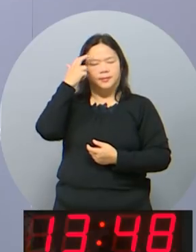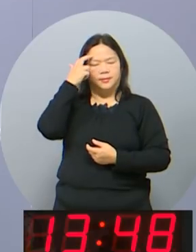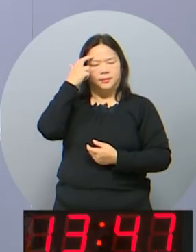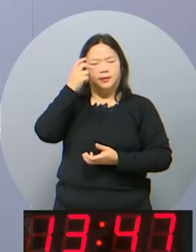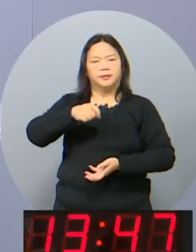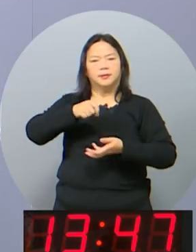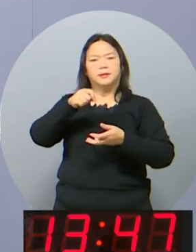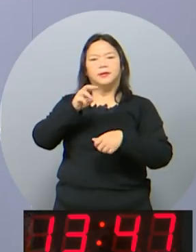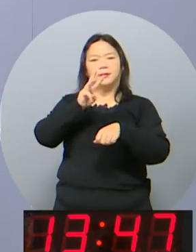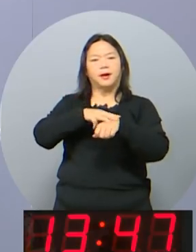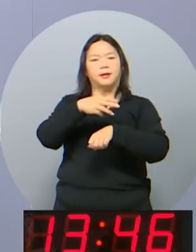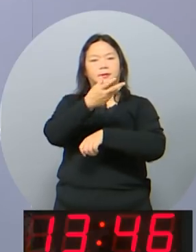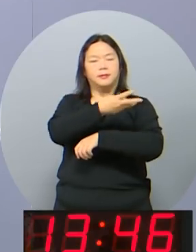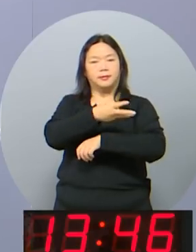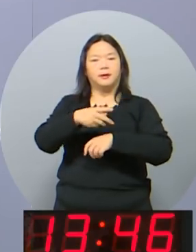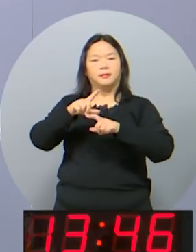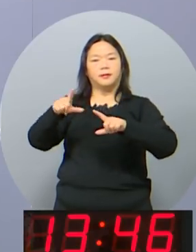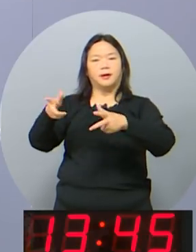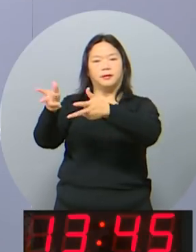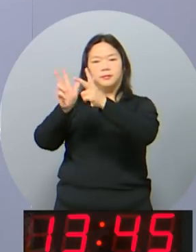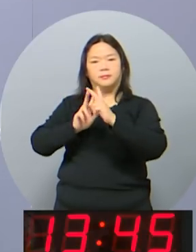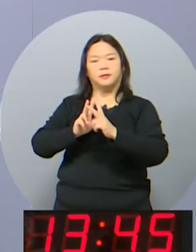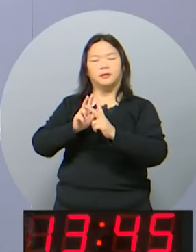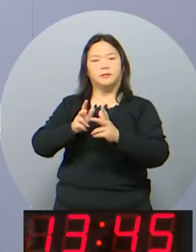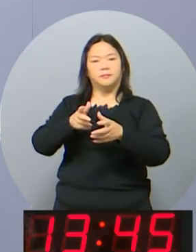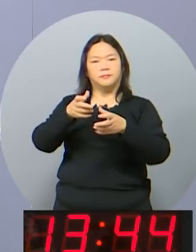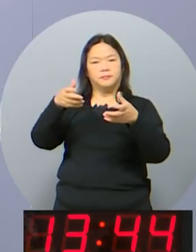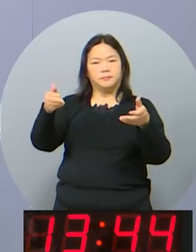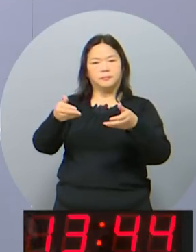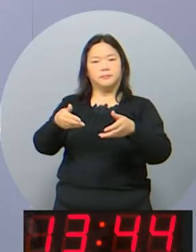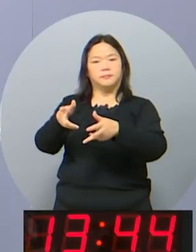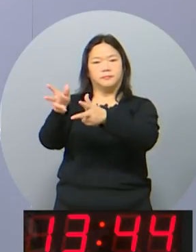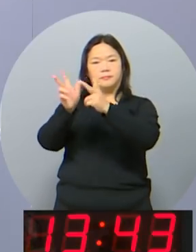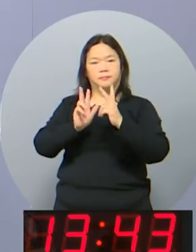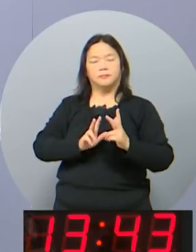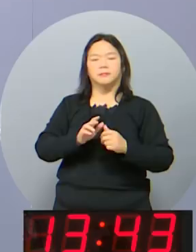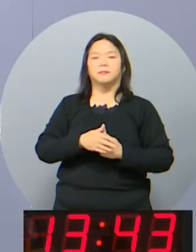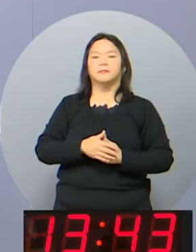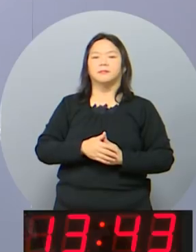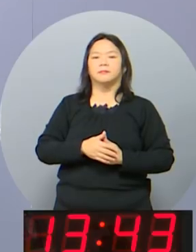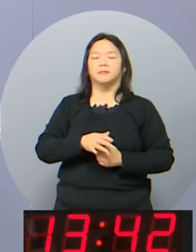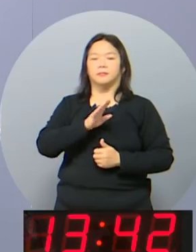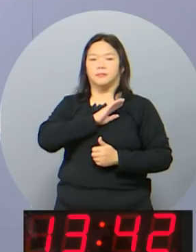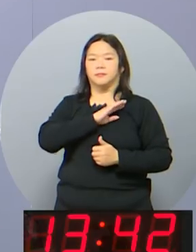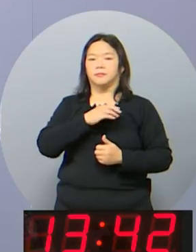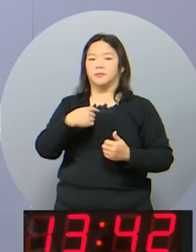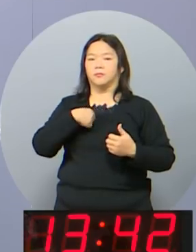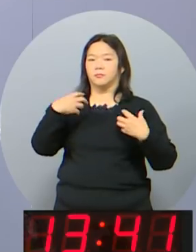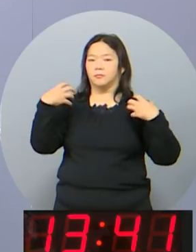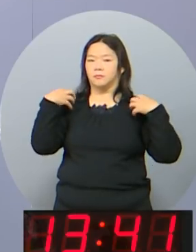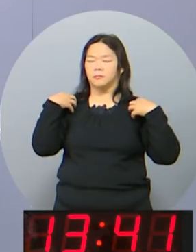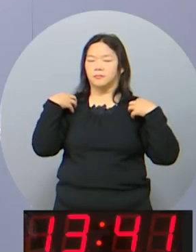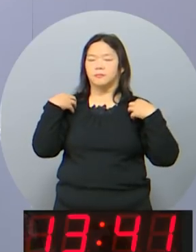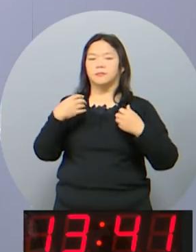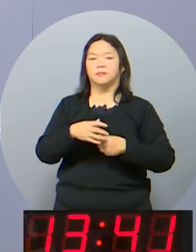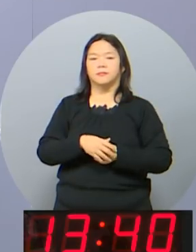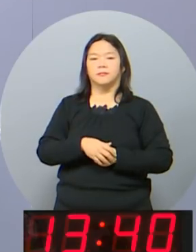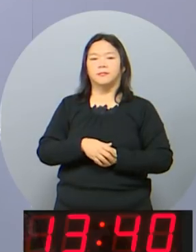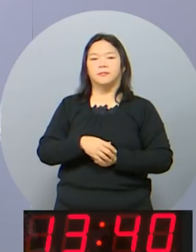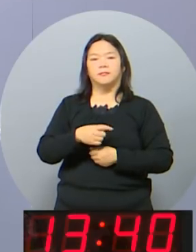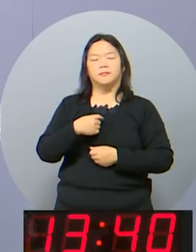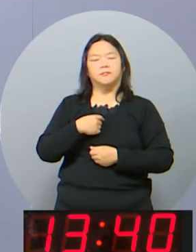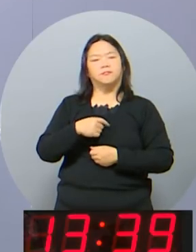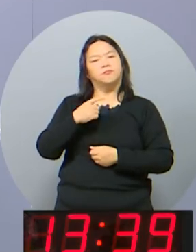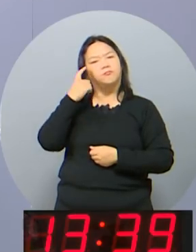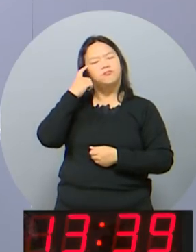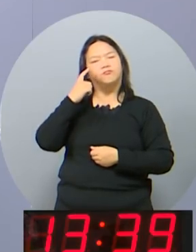桥这个建设案。那当然在我们议员的责任上也许不够那